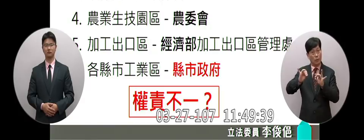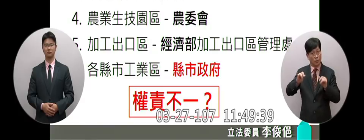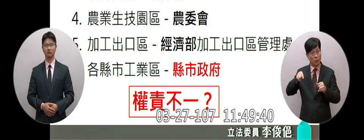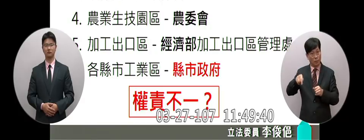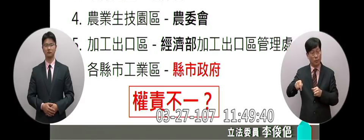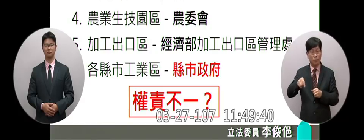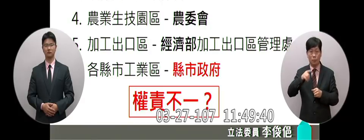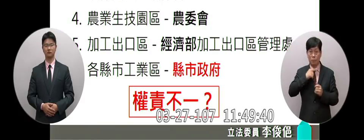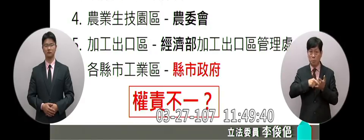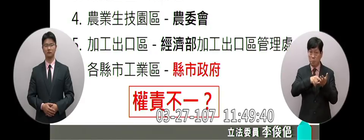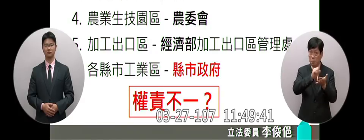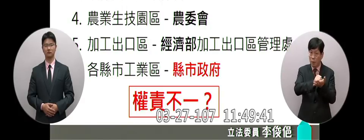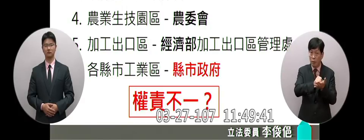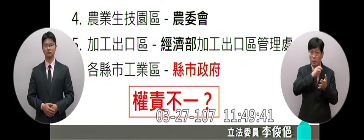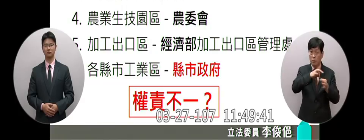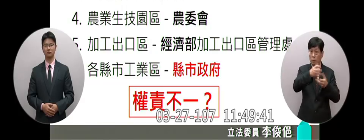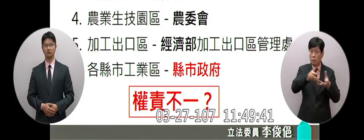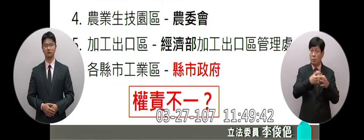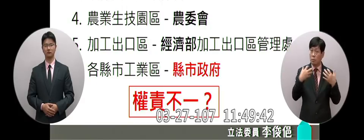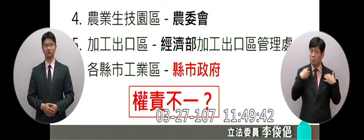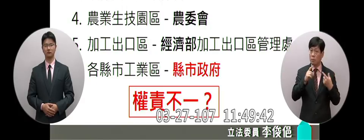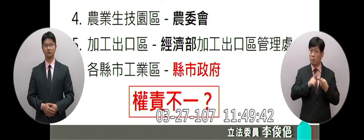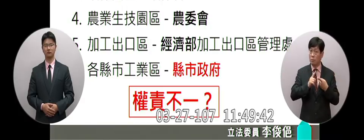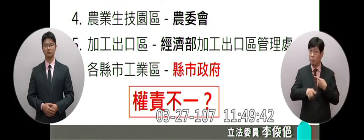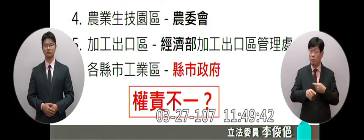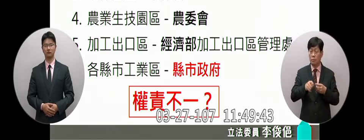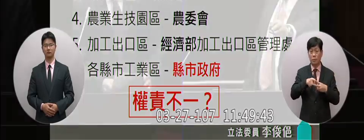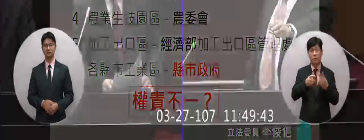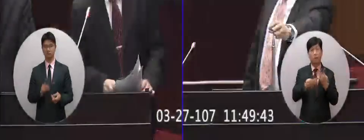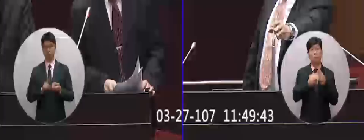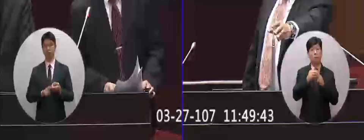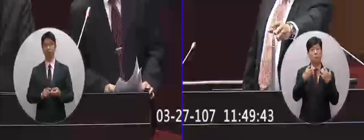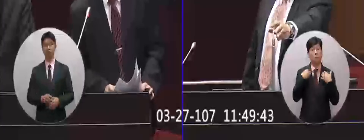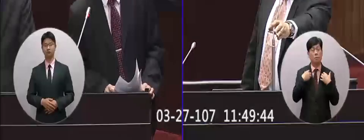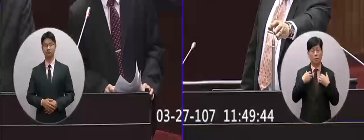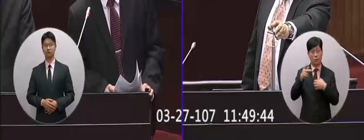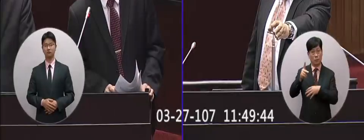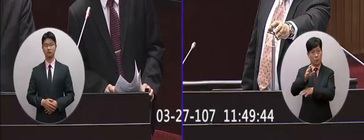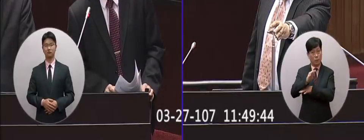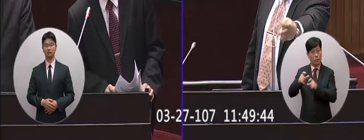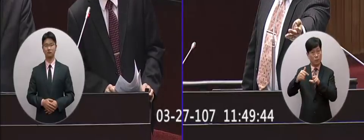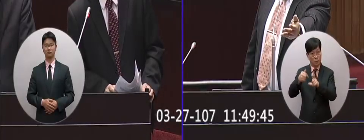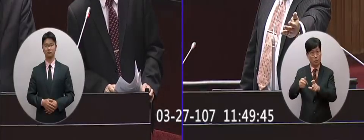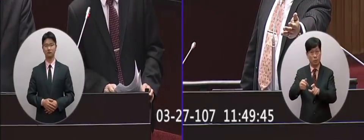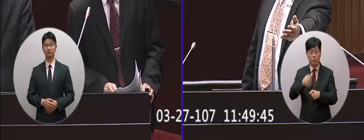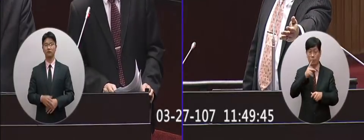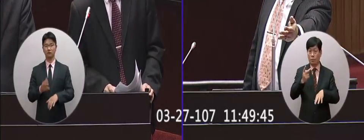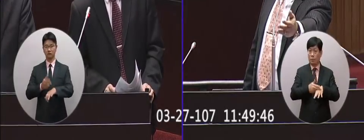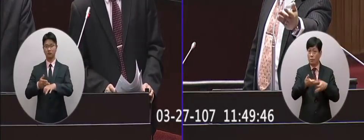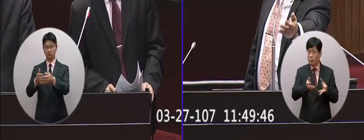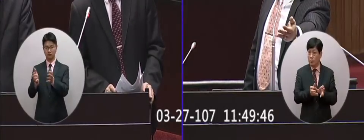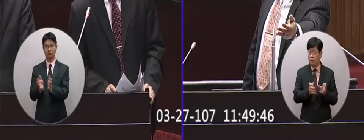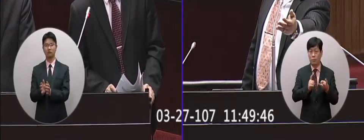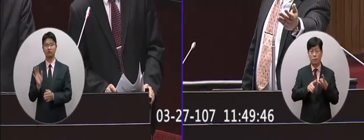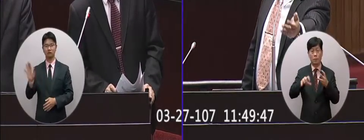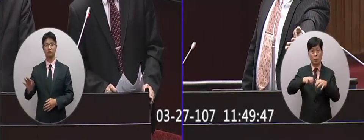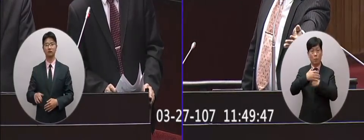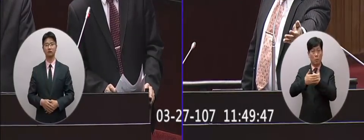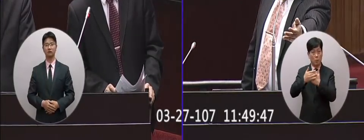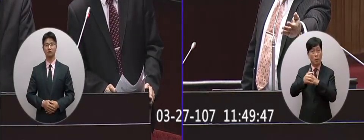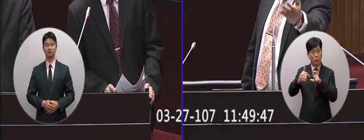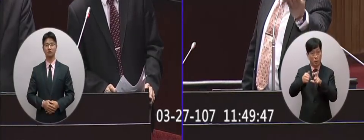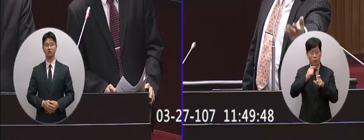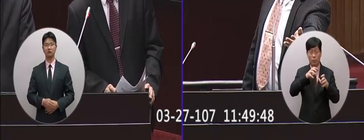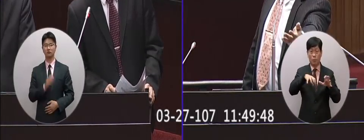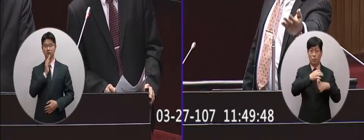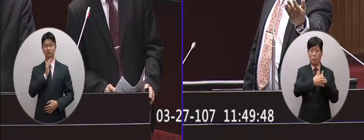工业区编定的工业区是经济部工业局主管嘛，对不对？ 对。哦， 那科学园区是科技部嘛？环保园区是环